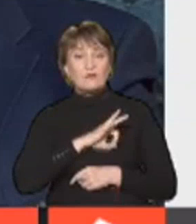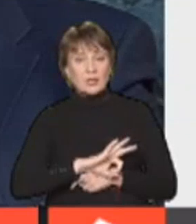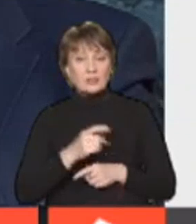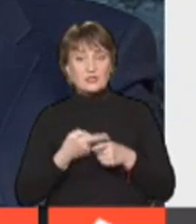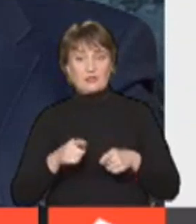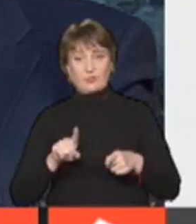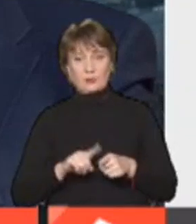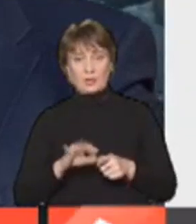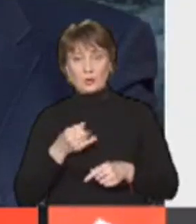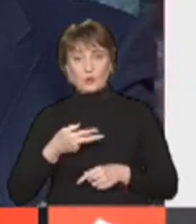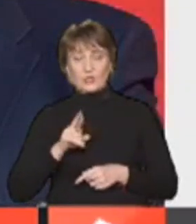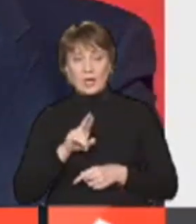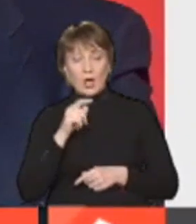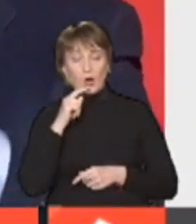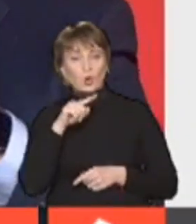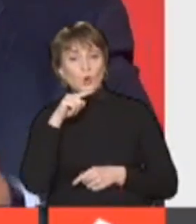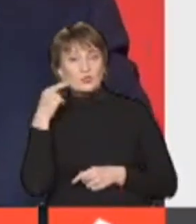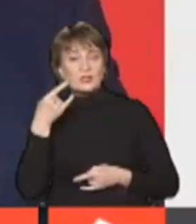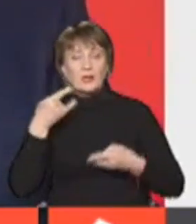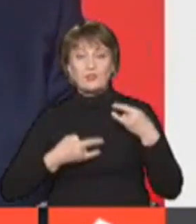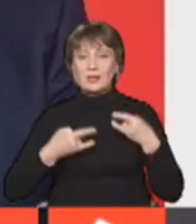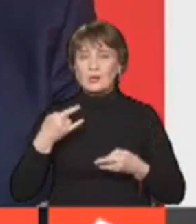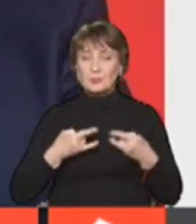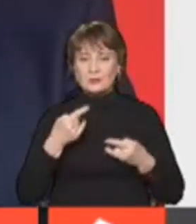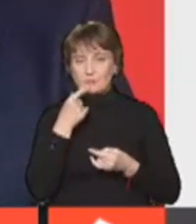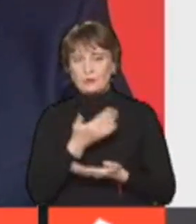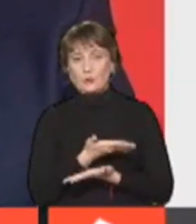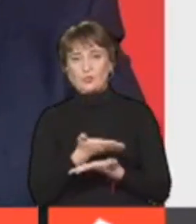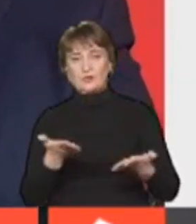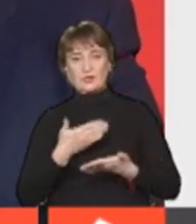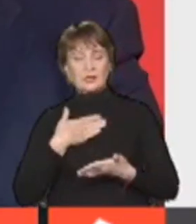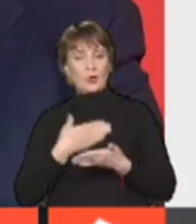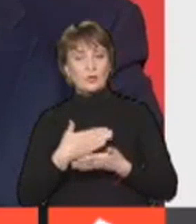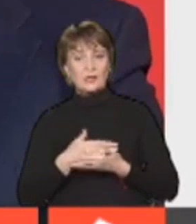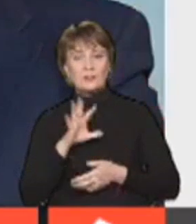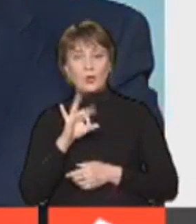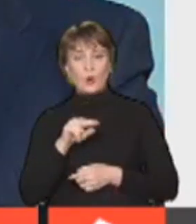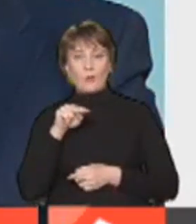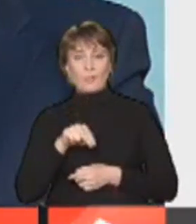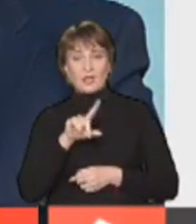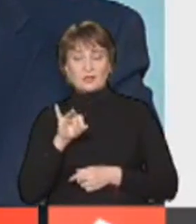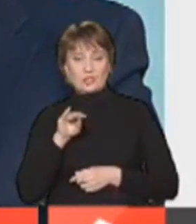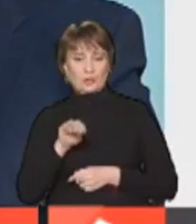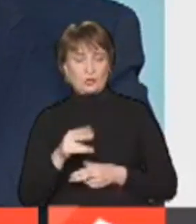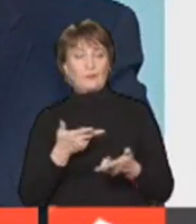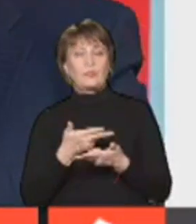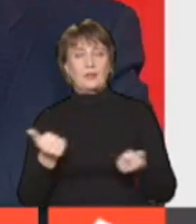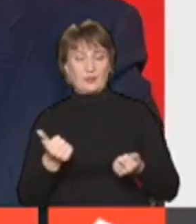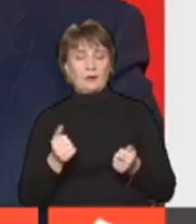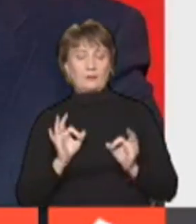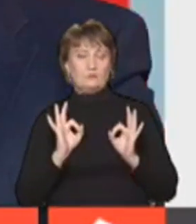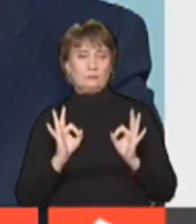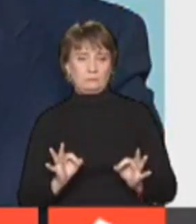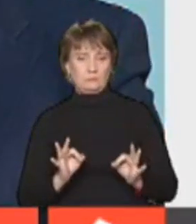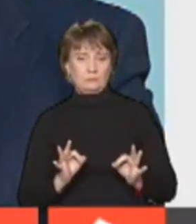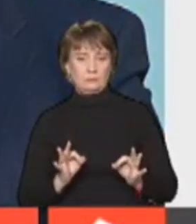і для російського телебачення, да, продемонструвати хороша активність ОПЗЖ і так далі. В даному випадку абсолютно очевидно